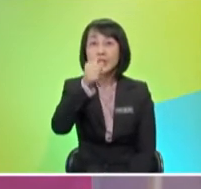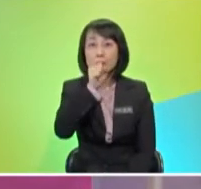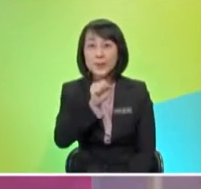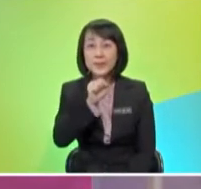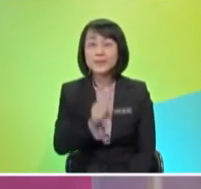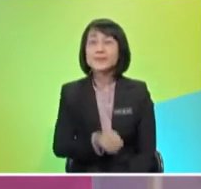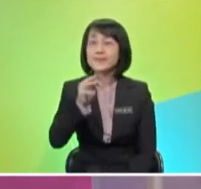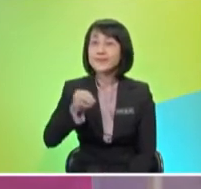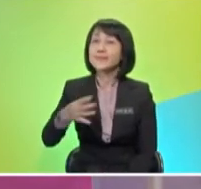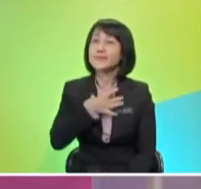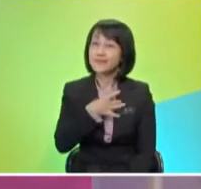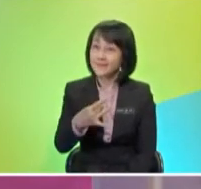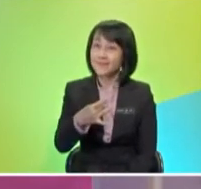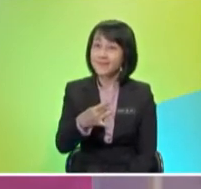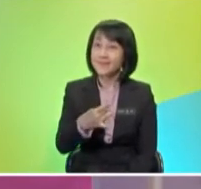suka